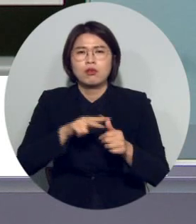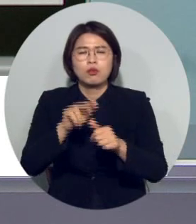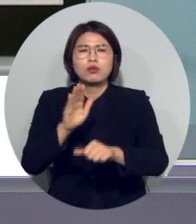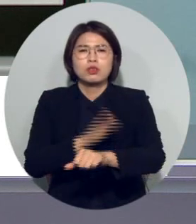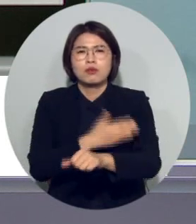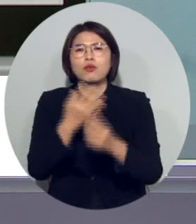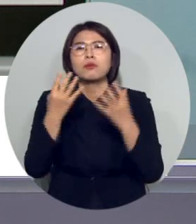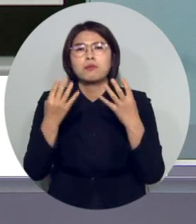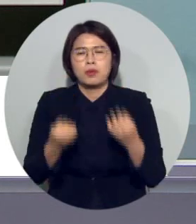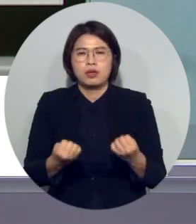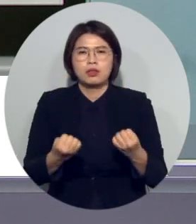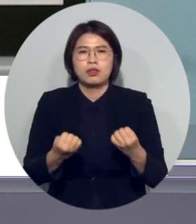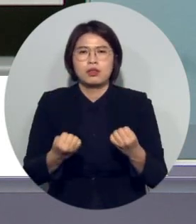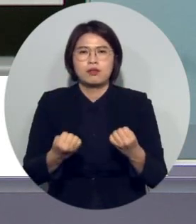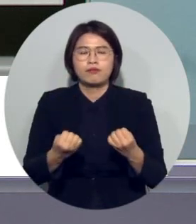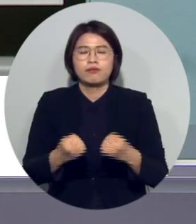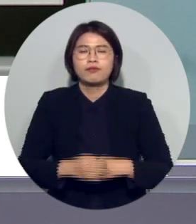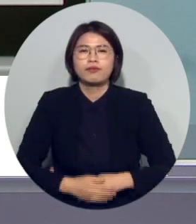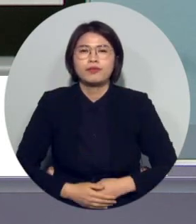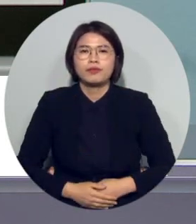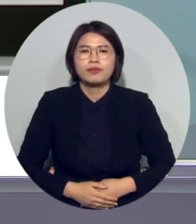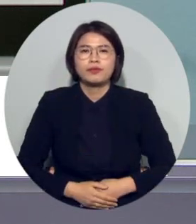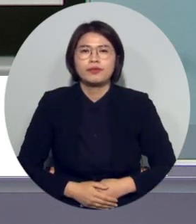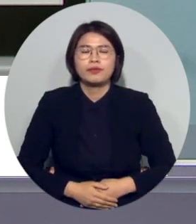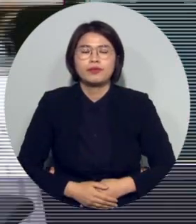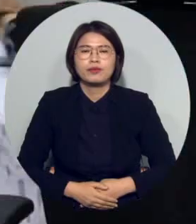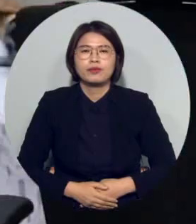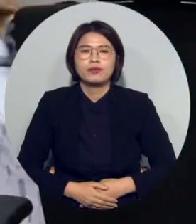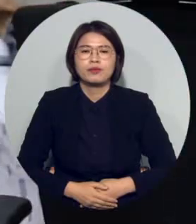것으로 나타났습니다 양과는 기자가 보도합니다